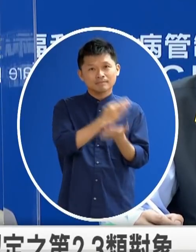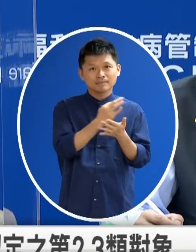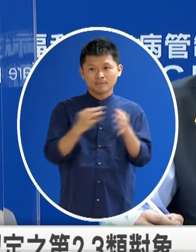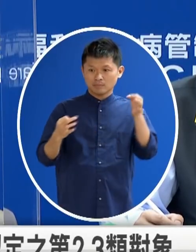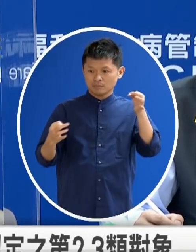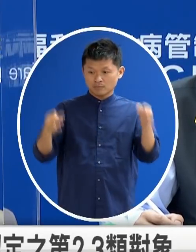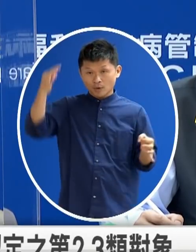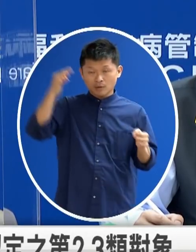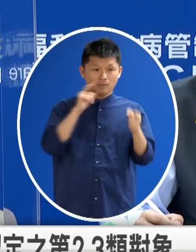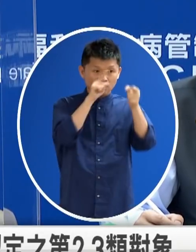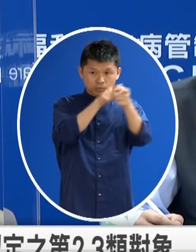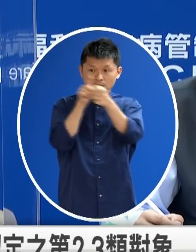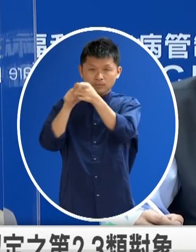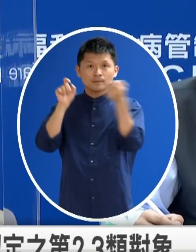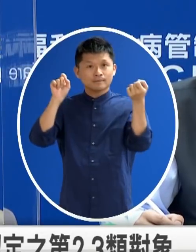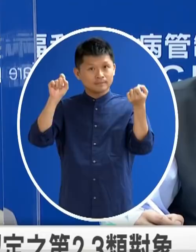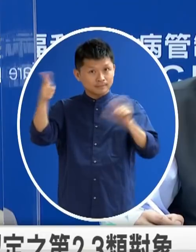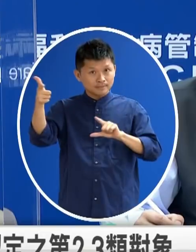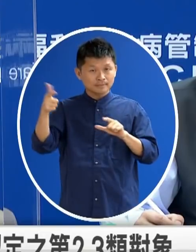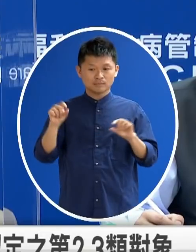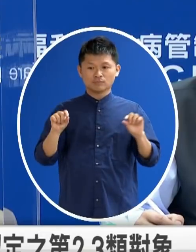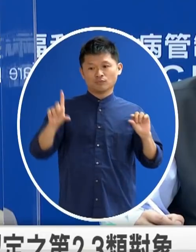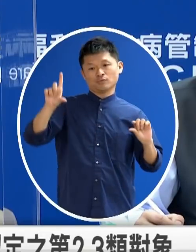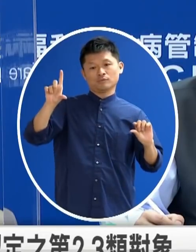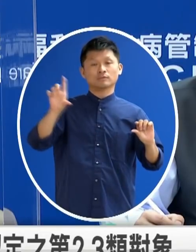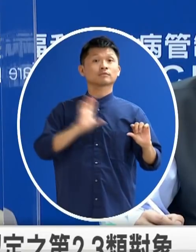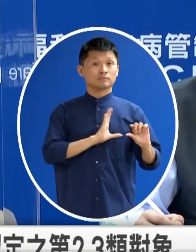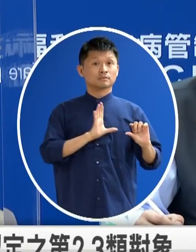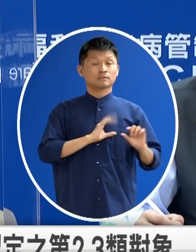各有一个用途，各有不同，那价格就会有一